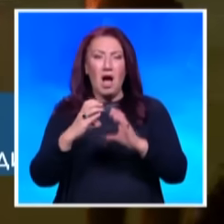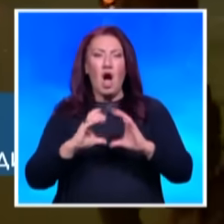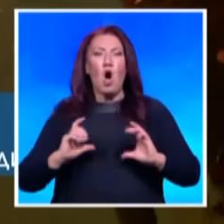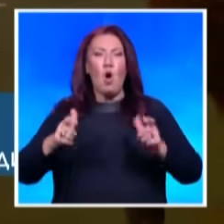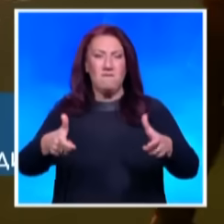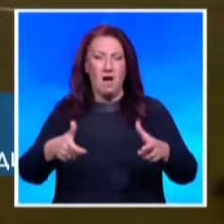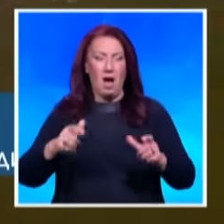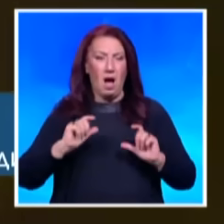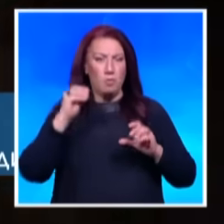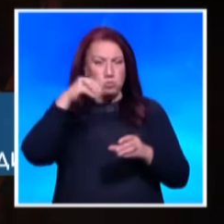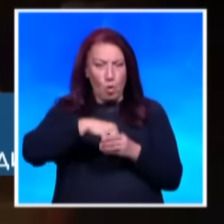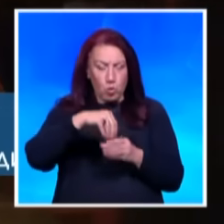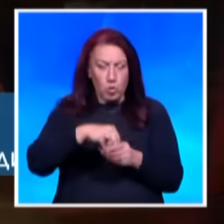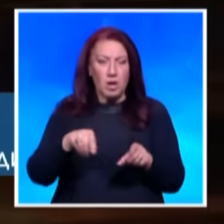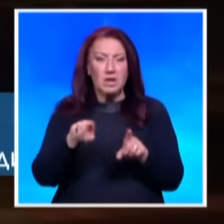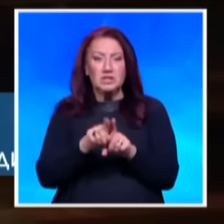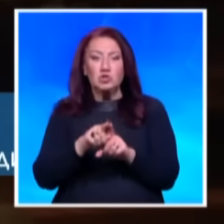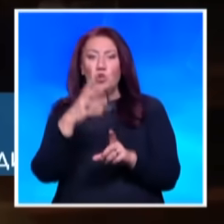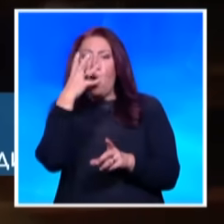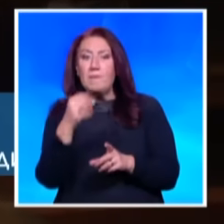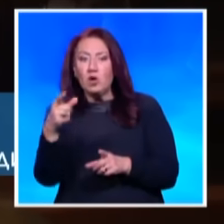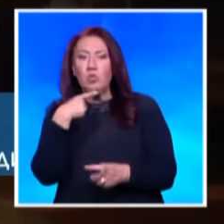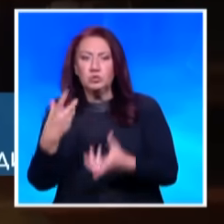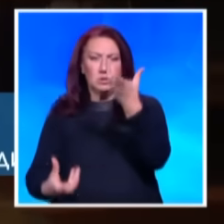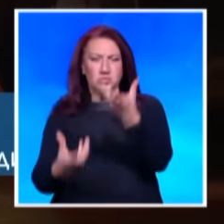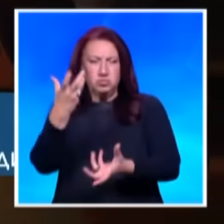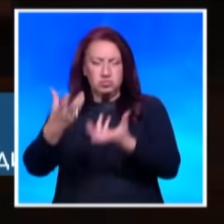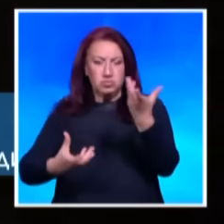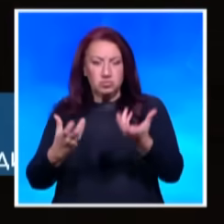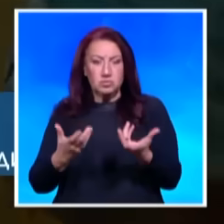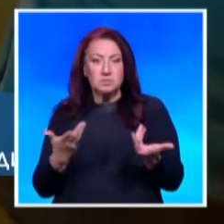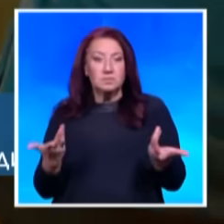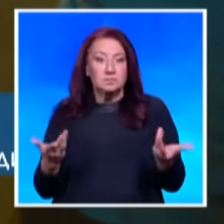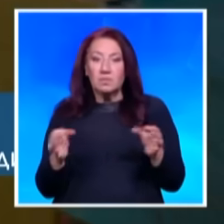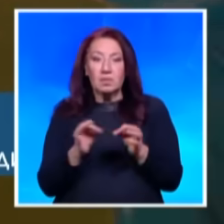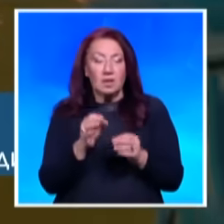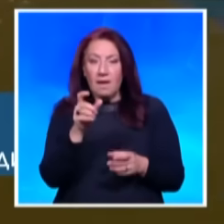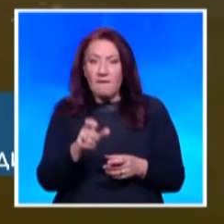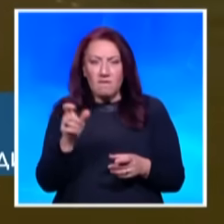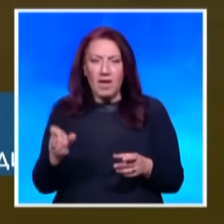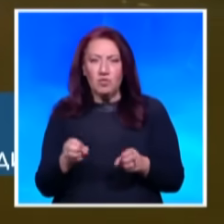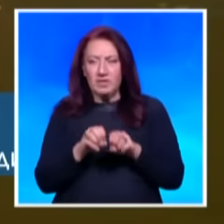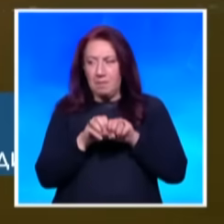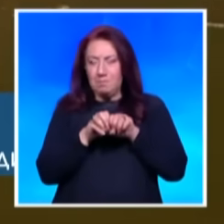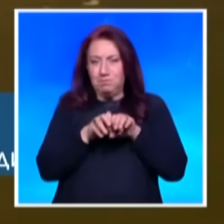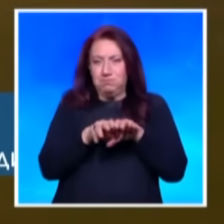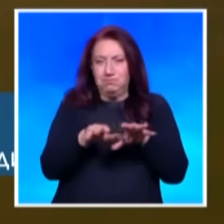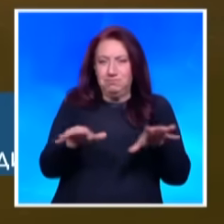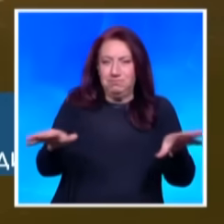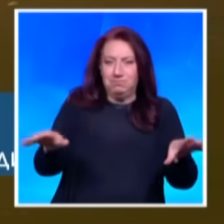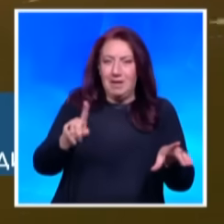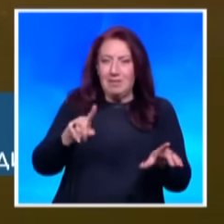обстановката. Привържениците, това, което можем да кажем за тях в този момент е, че вече са разпръснати, не са тук